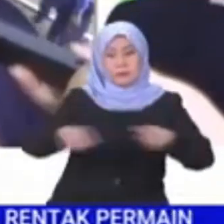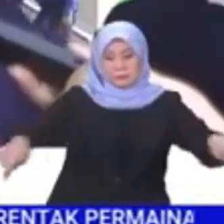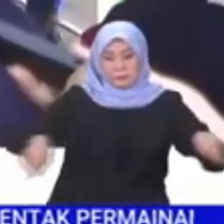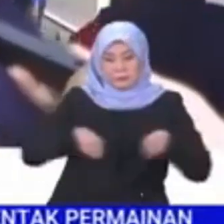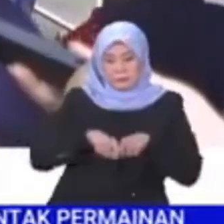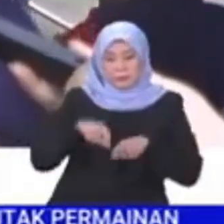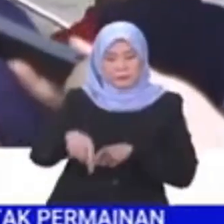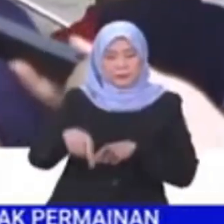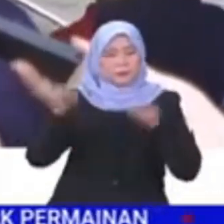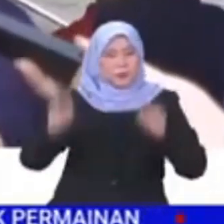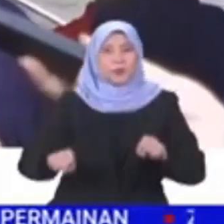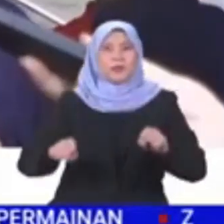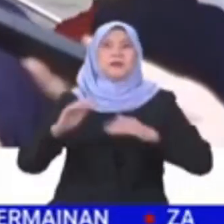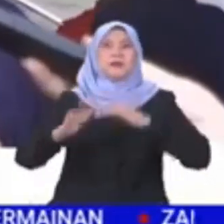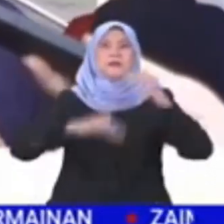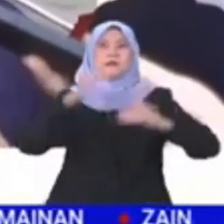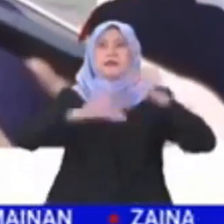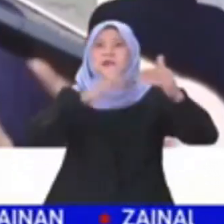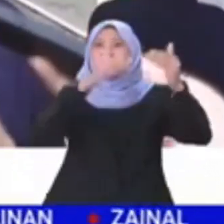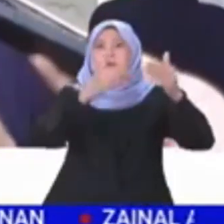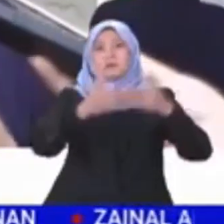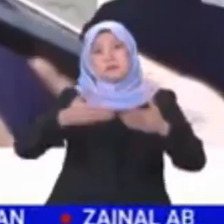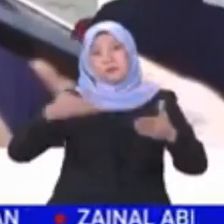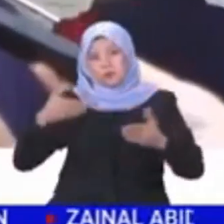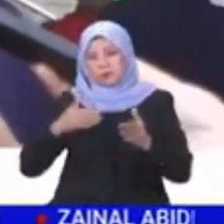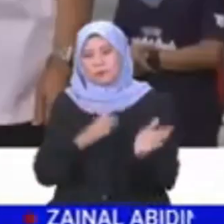dengan seperti mana yang dirancangkan.